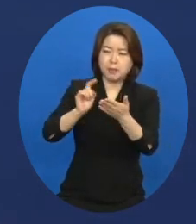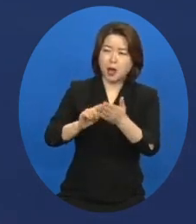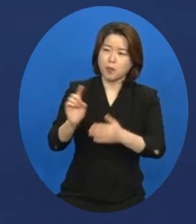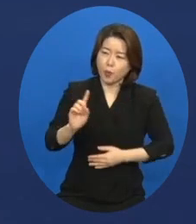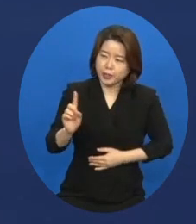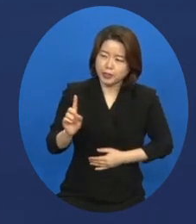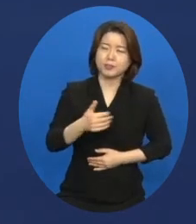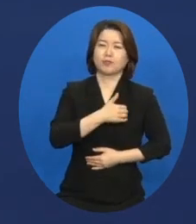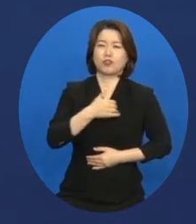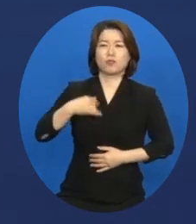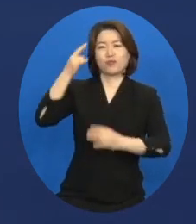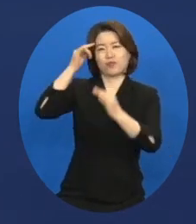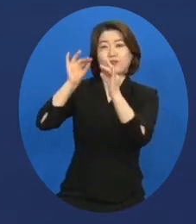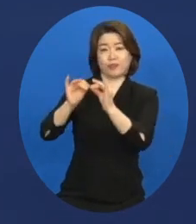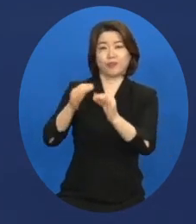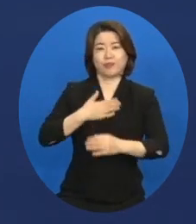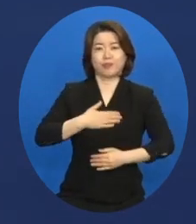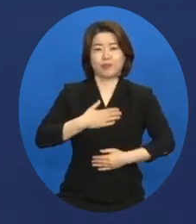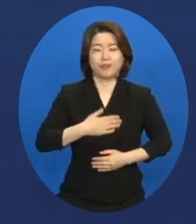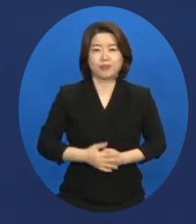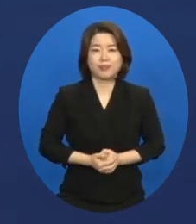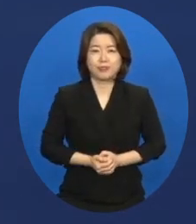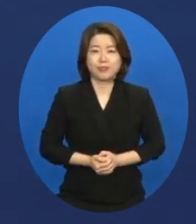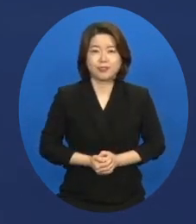충분히 공감이 됩니다.